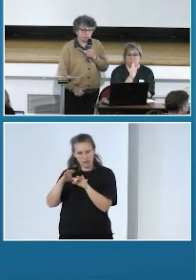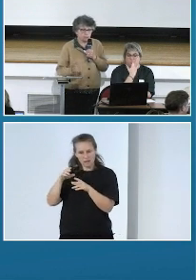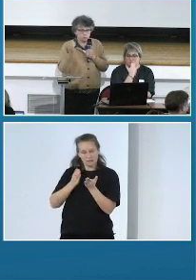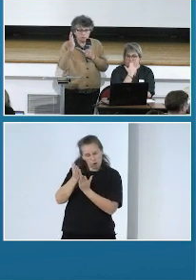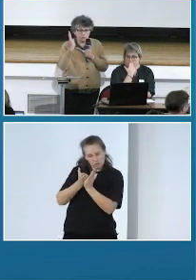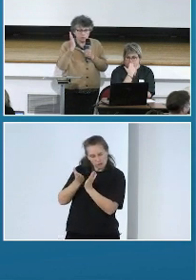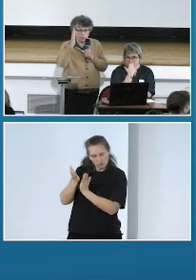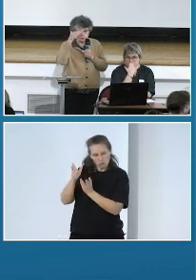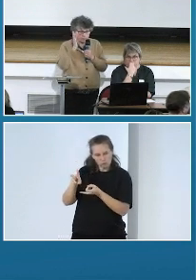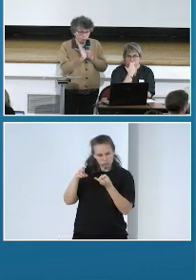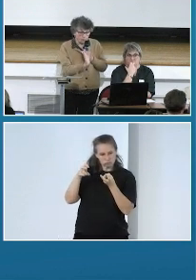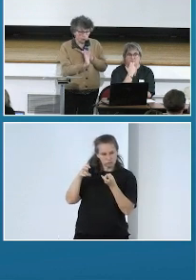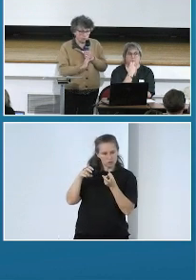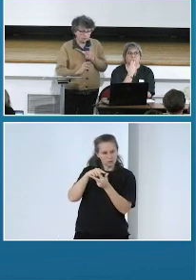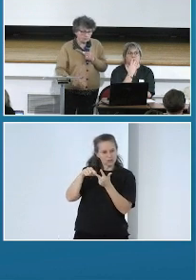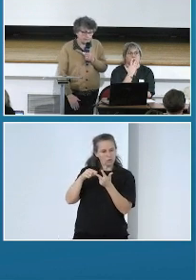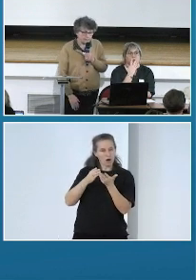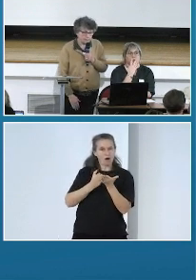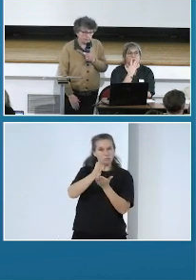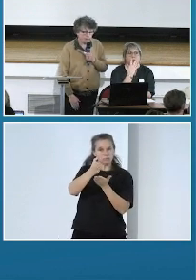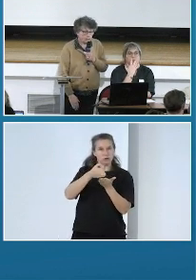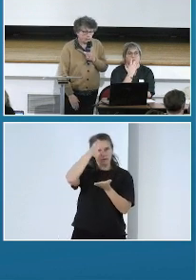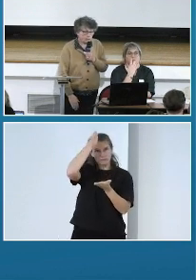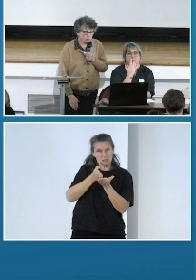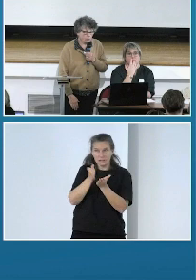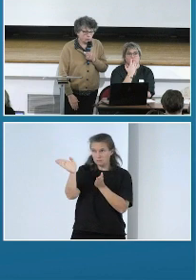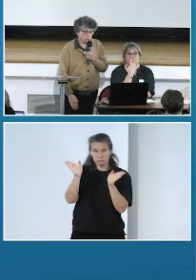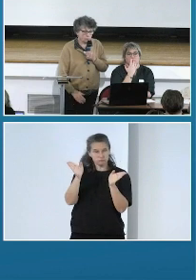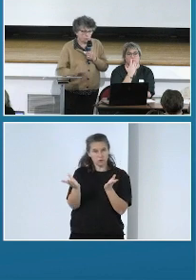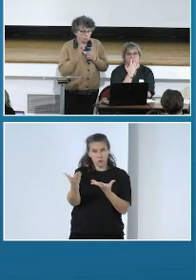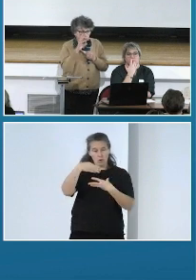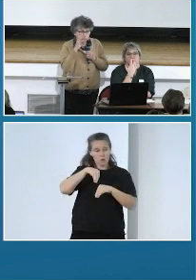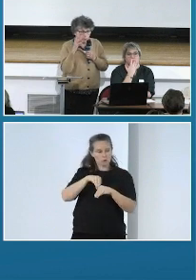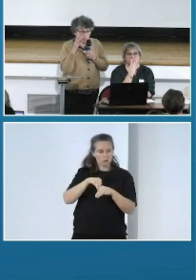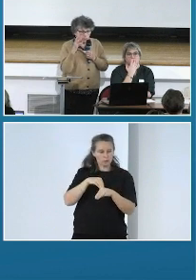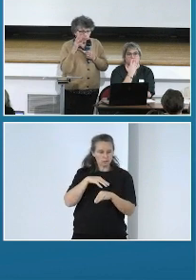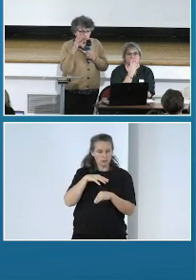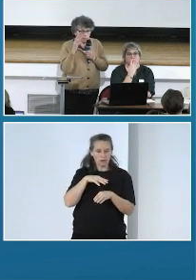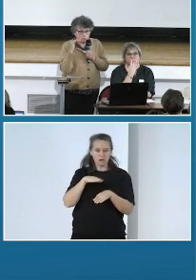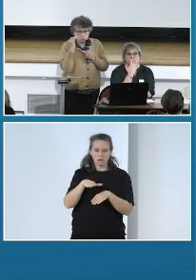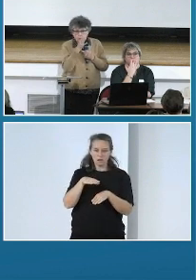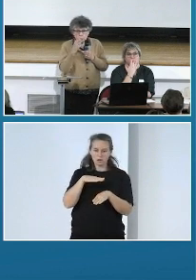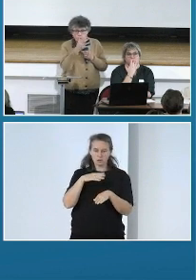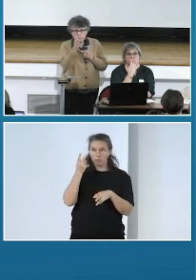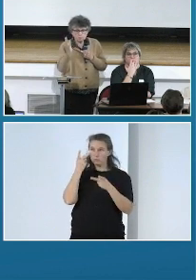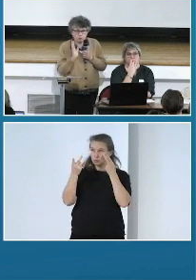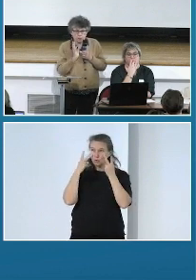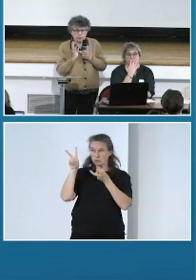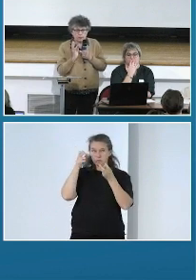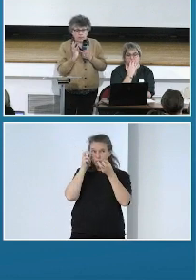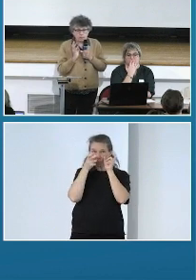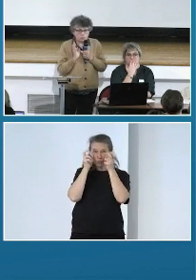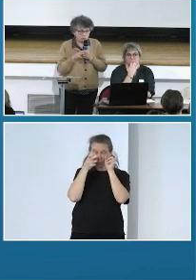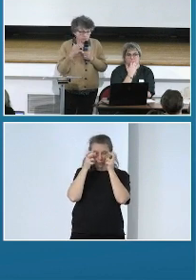de ces canaux semi-circulaires dans les 3 plans de l'espace que nos yeux peuvent